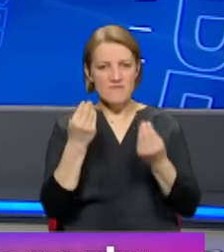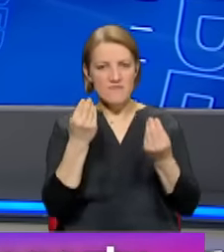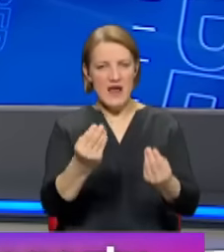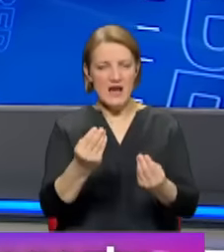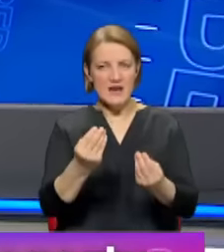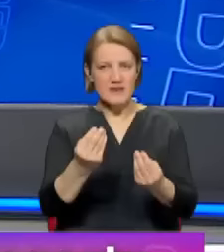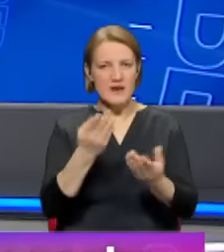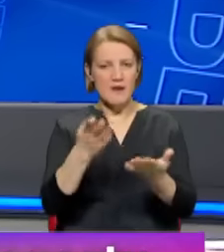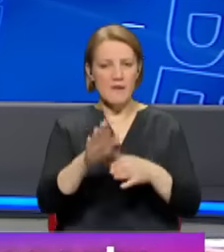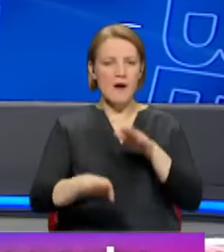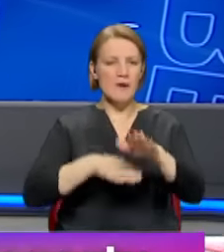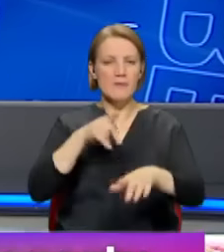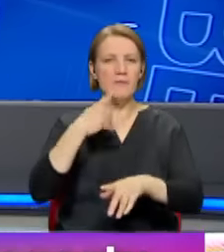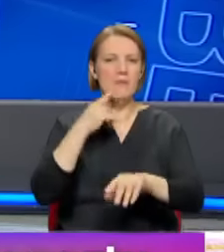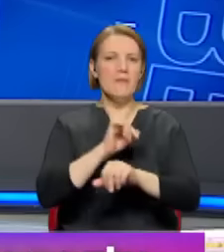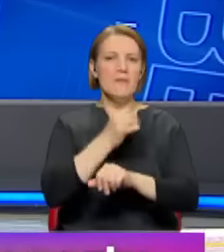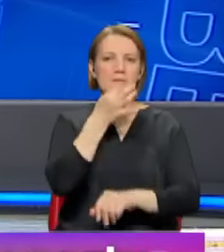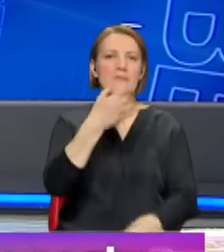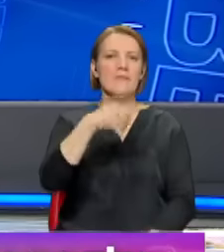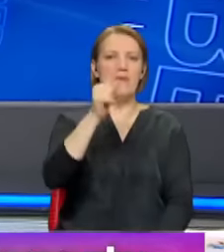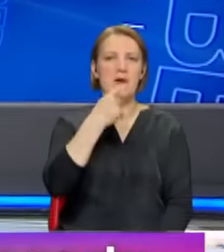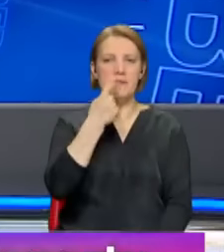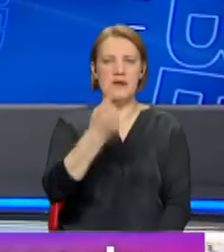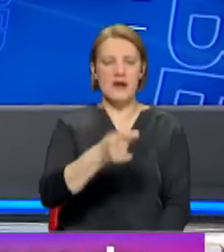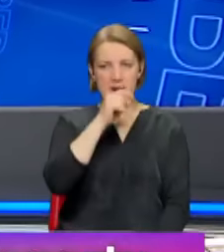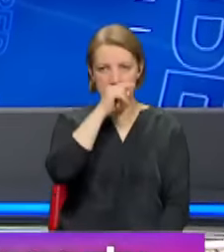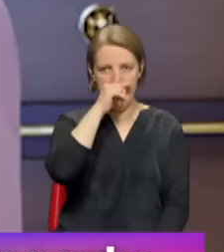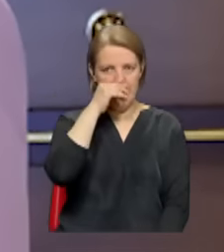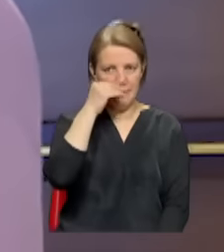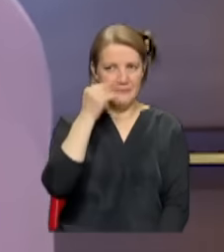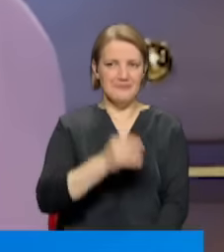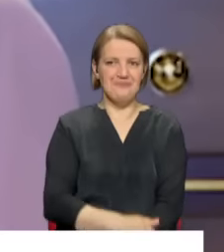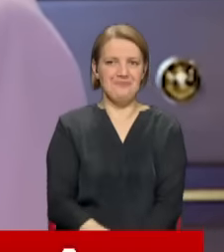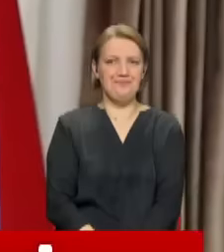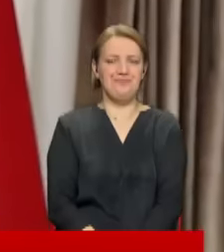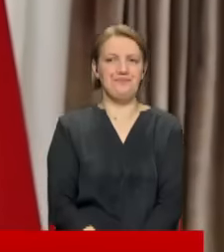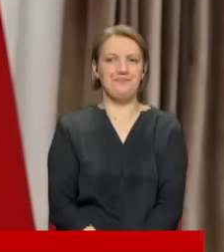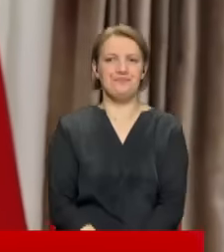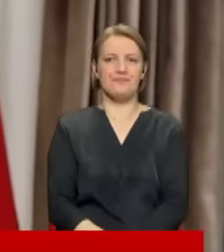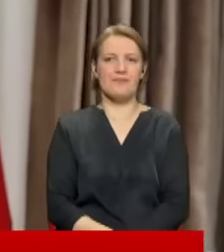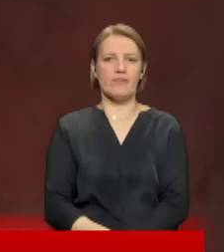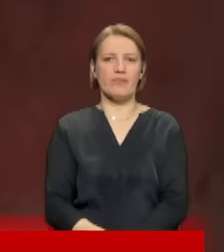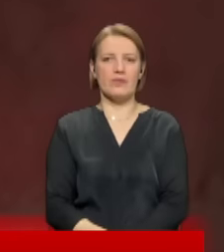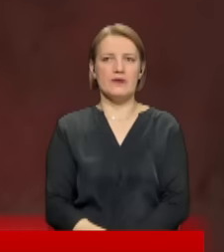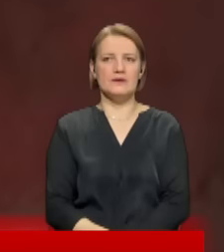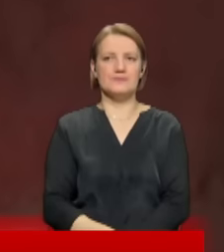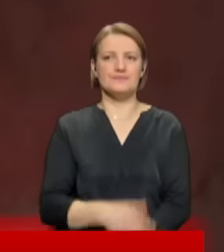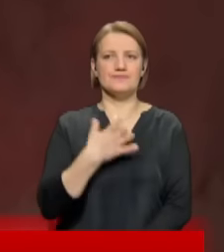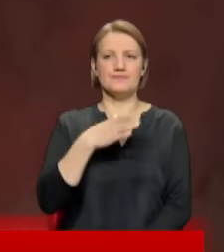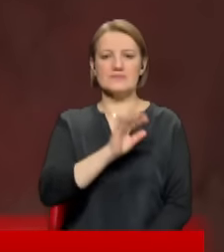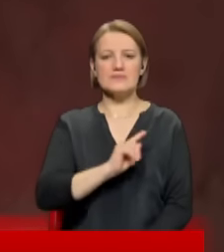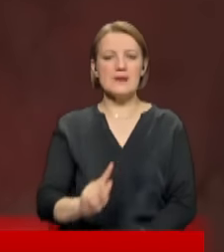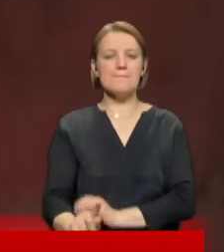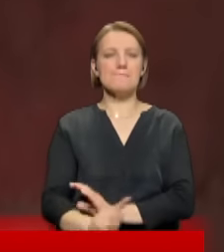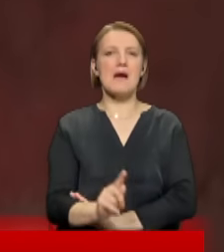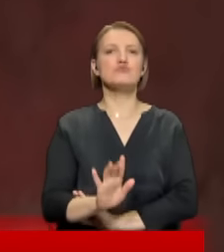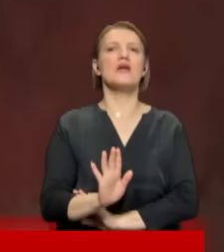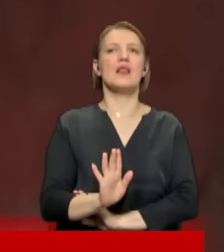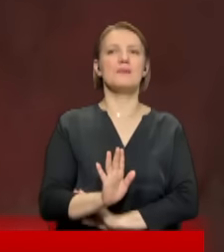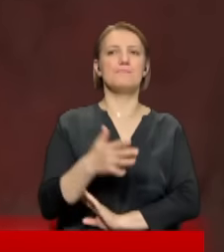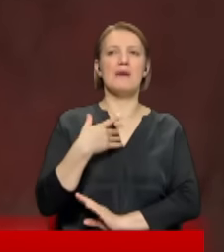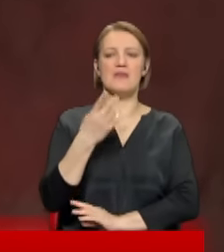vermem restini çekti Müsavat Dervişoğlu. Ben kimsenin memuru değilim.